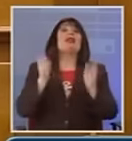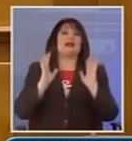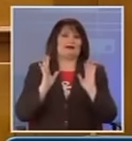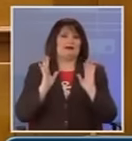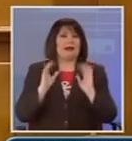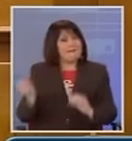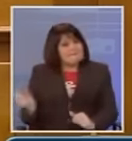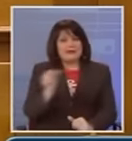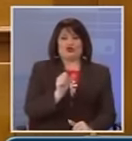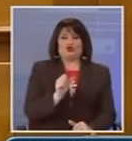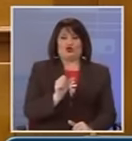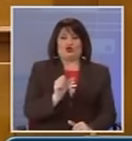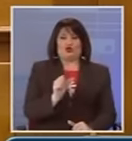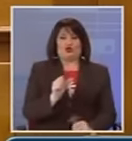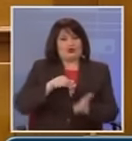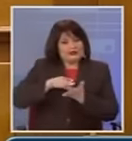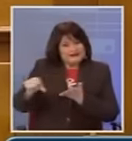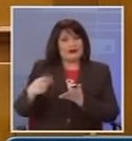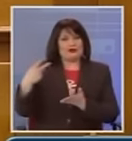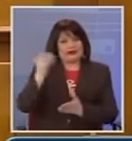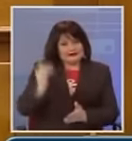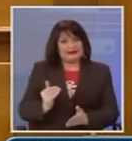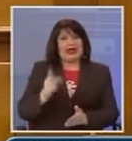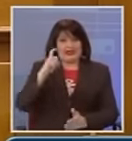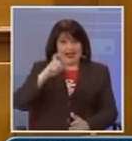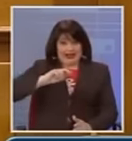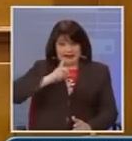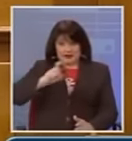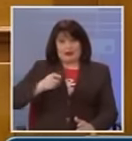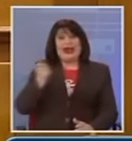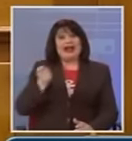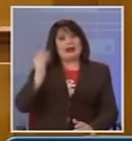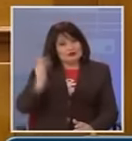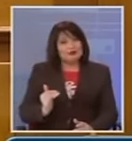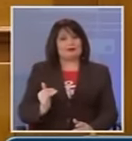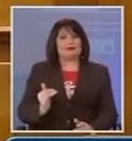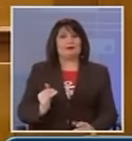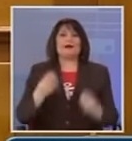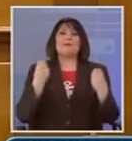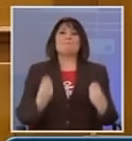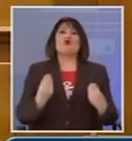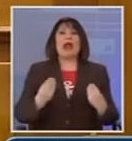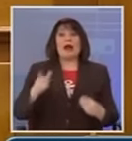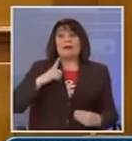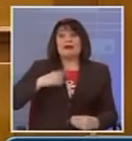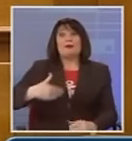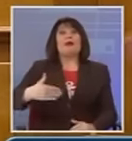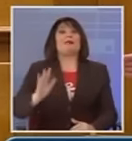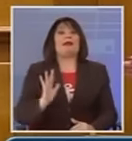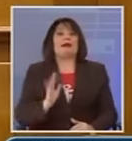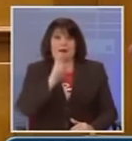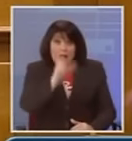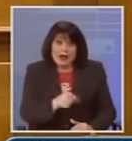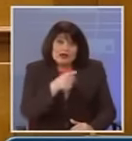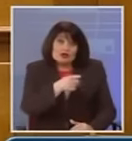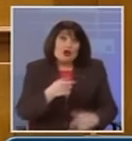θα τα επιστρέφουμε σβήνοντας ακόμα 10 δισεκατομμύρια χρέους. Ήμασταν καλύτερα από τις προβλέψεις. Αν εσείς τώρα